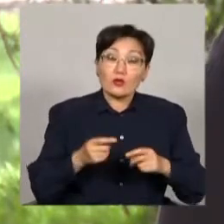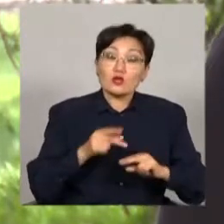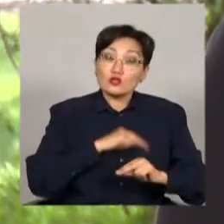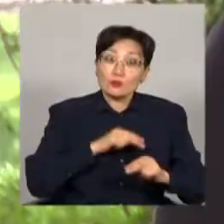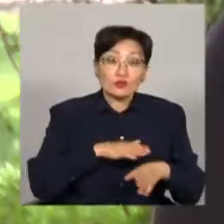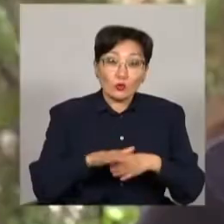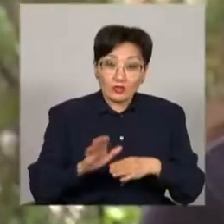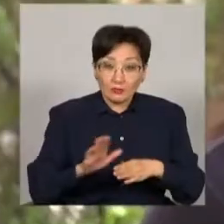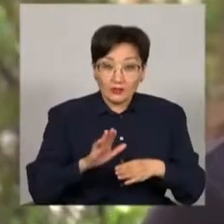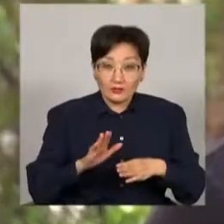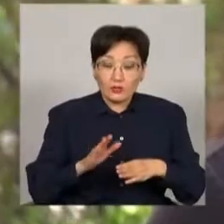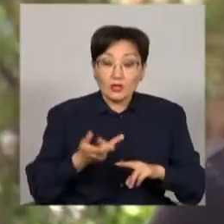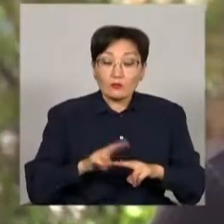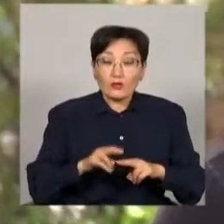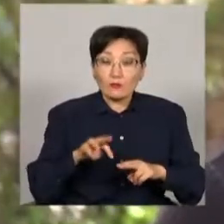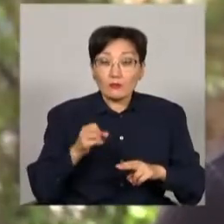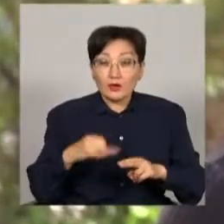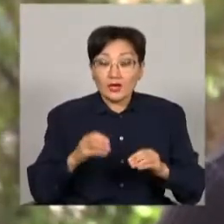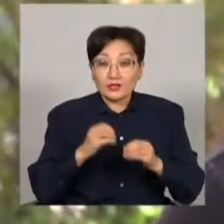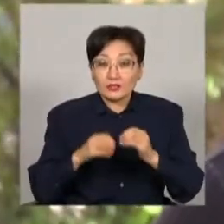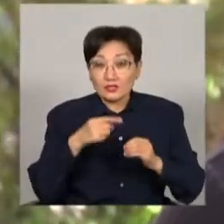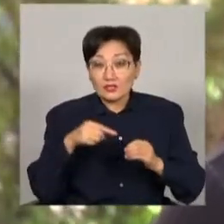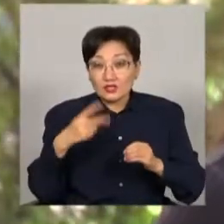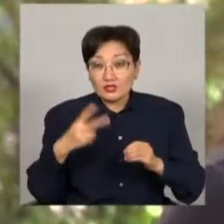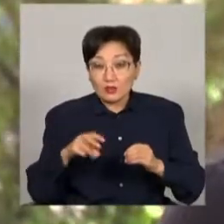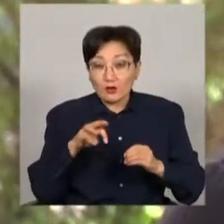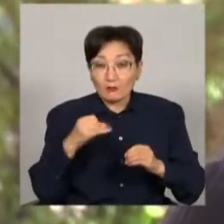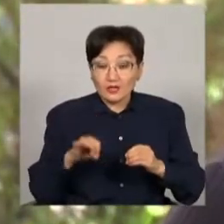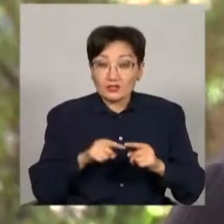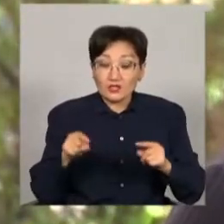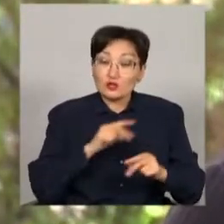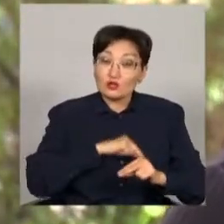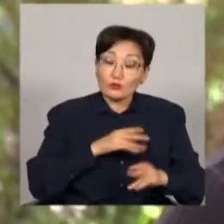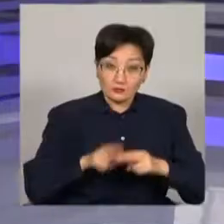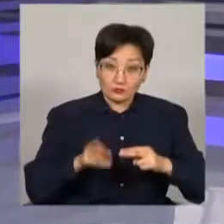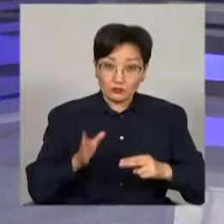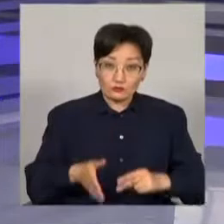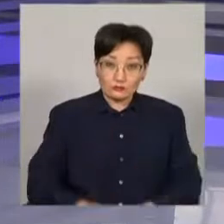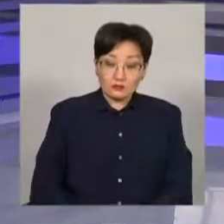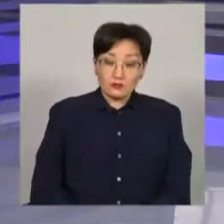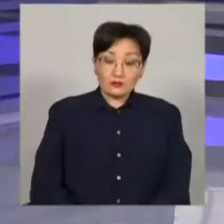жасауға мүмкіндік болмады. Не енді осы мамырдың 10-нан 20-шы мамырға дейін жұмыстар толық аяқталатын болады.